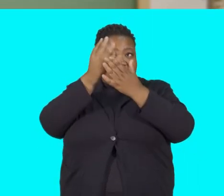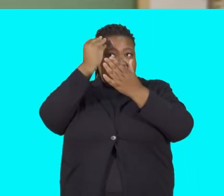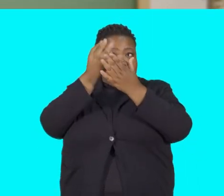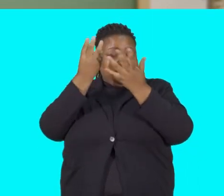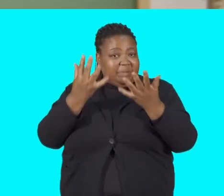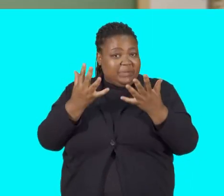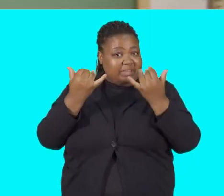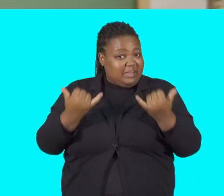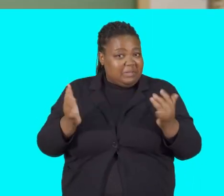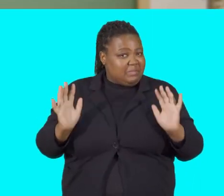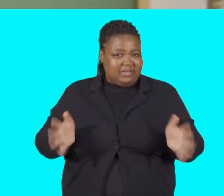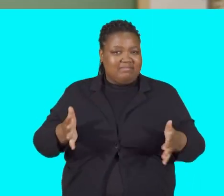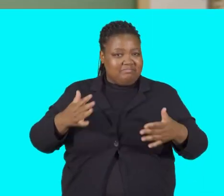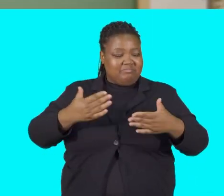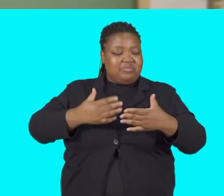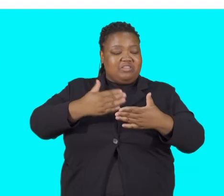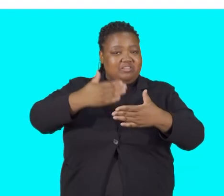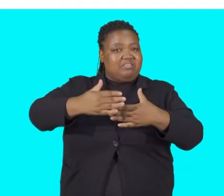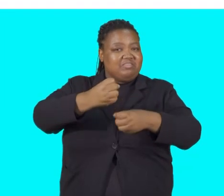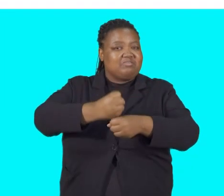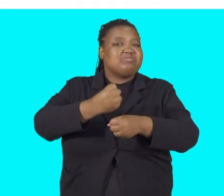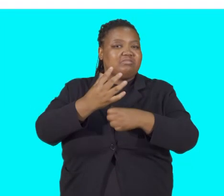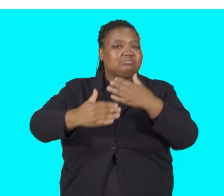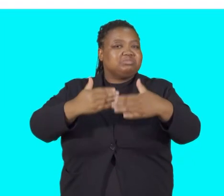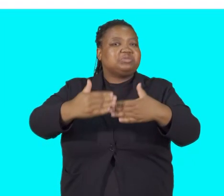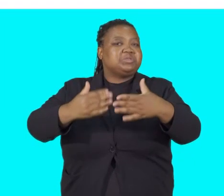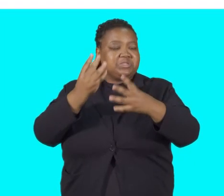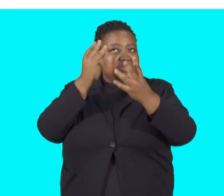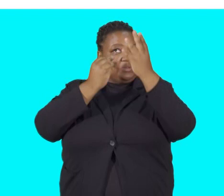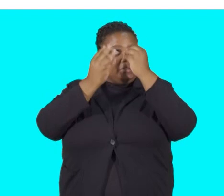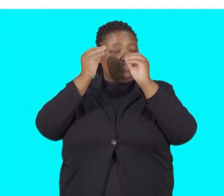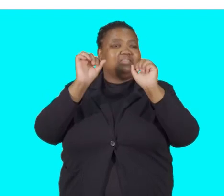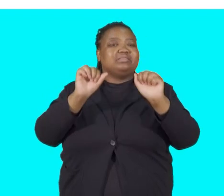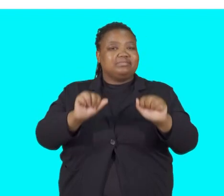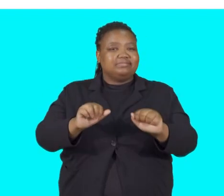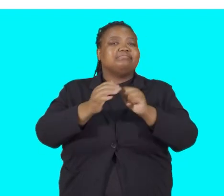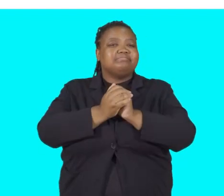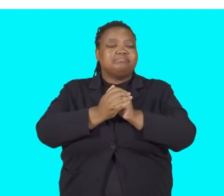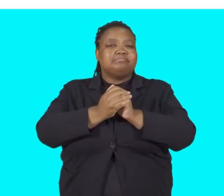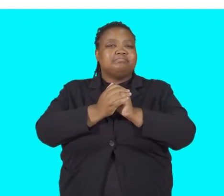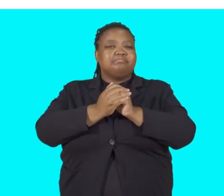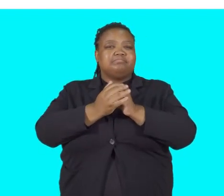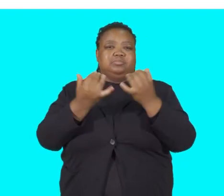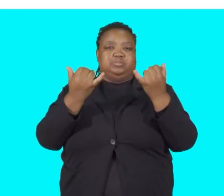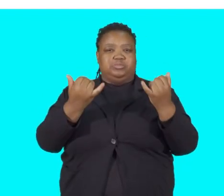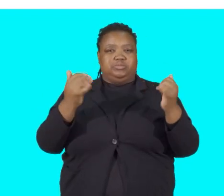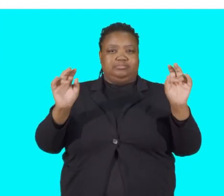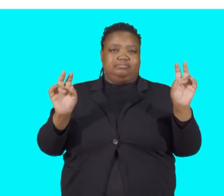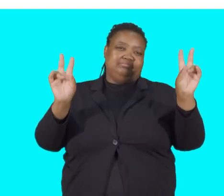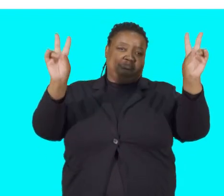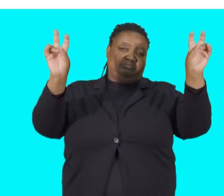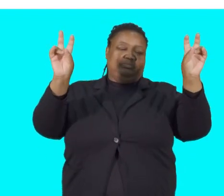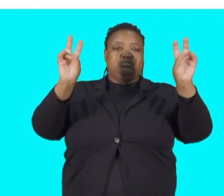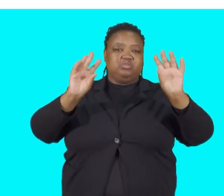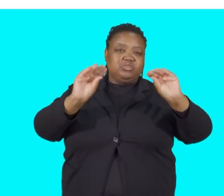efumene kwisigaba akuso. Inkqubo yophononongo ikhokelwa ngumxholo womkhombandlela kuwo onke amabanga